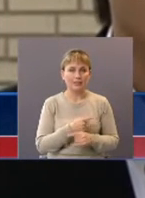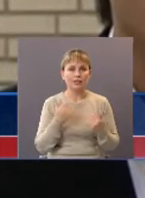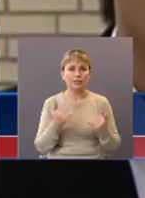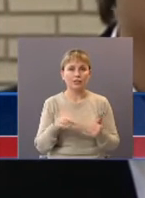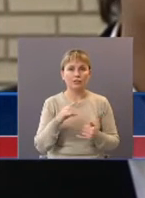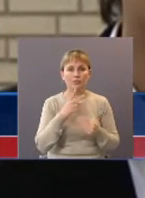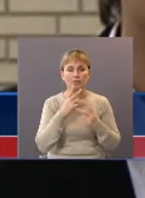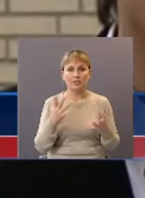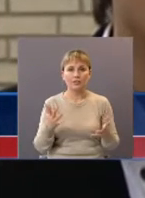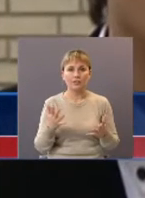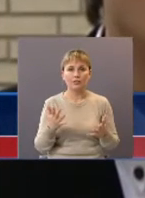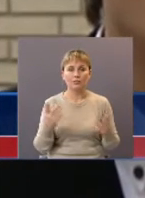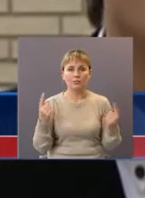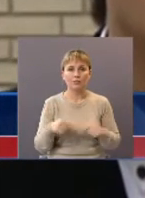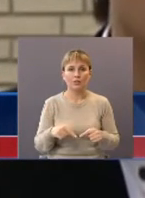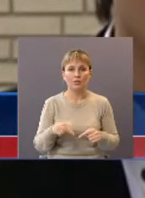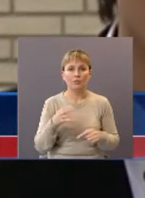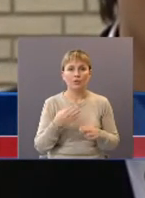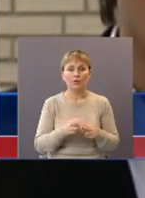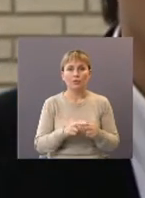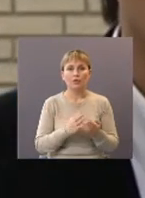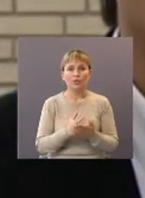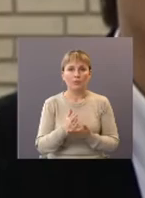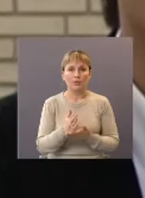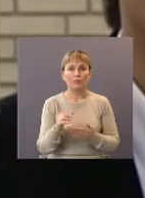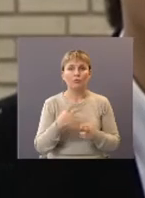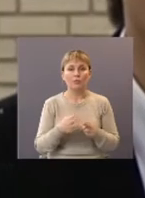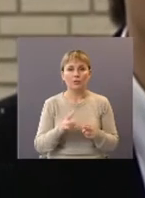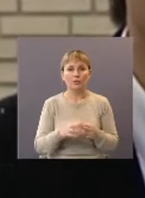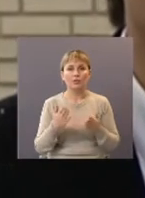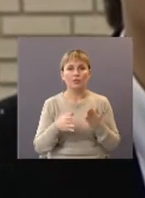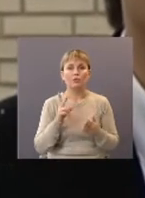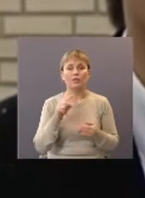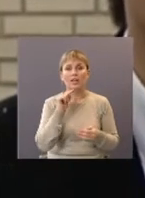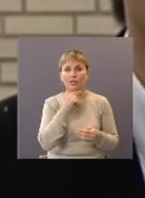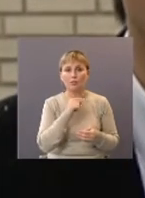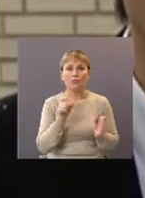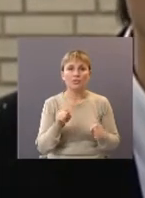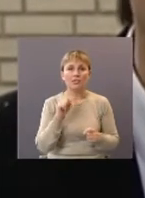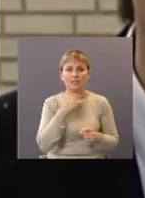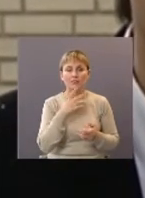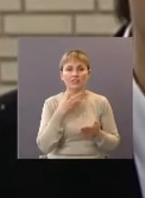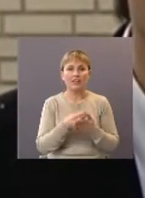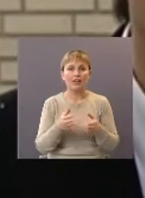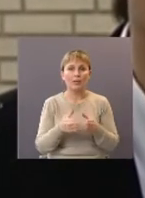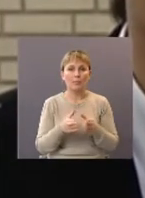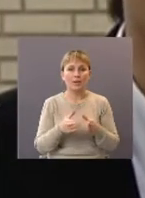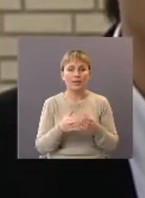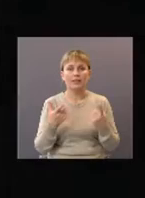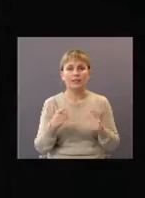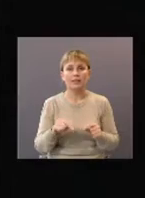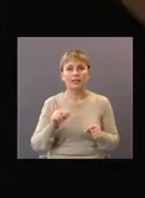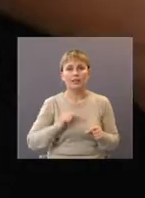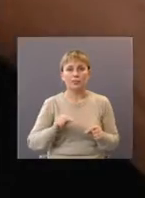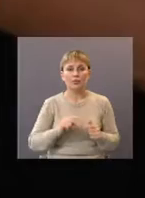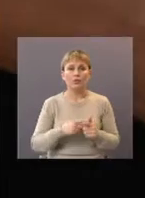мы не видим на самом деле спада по данному направлению, потому что если кто-то экономит, то он может сэкономить там в своей компании, там где он там